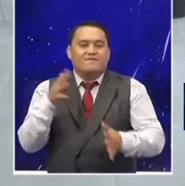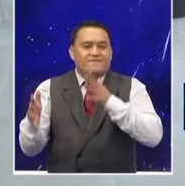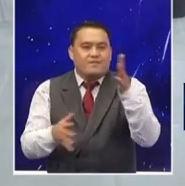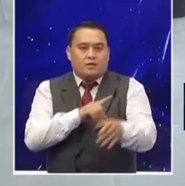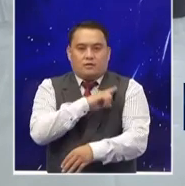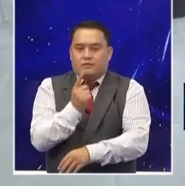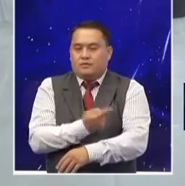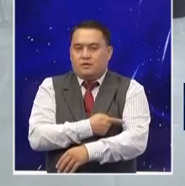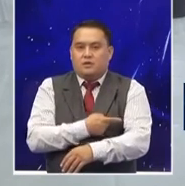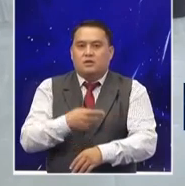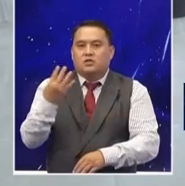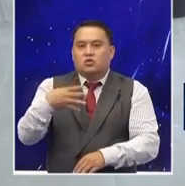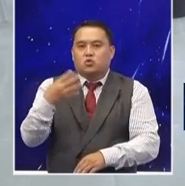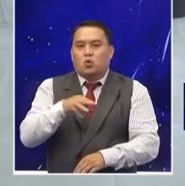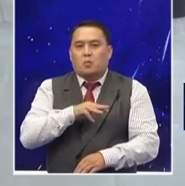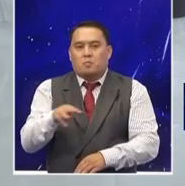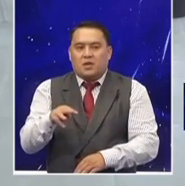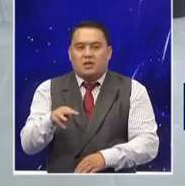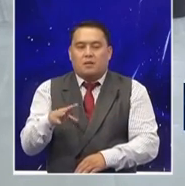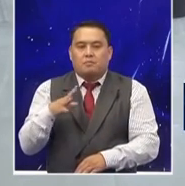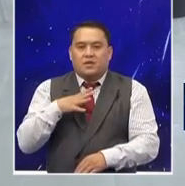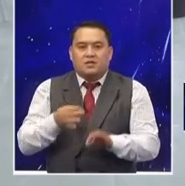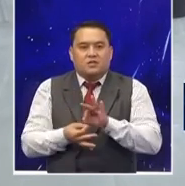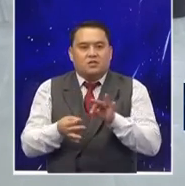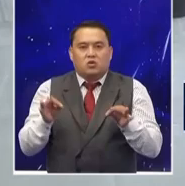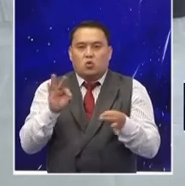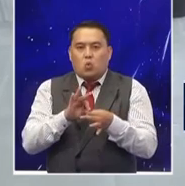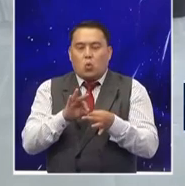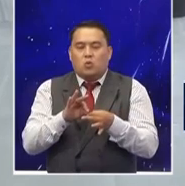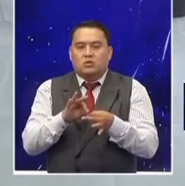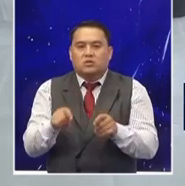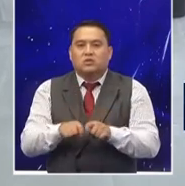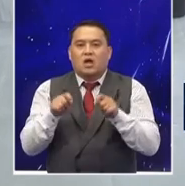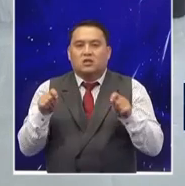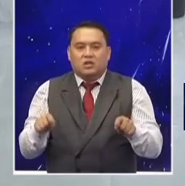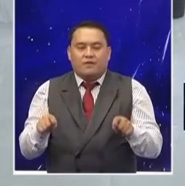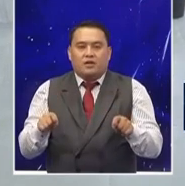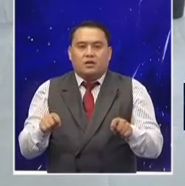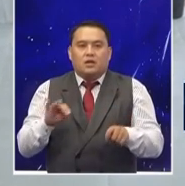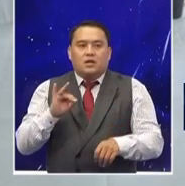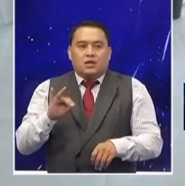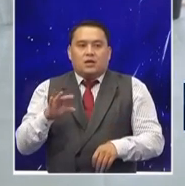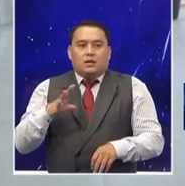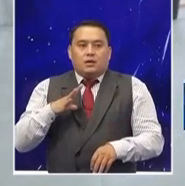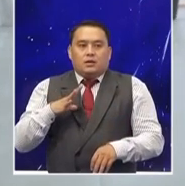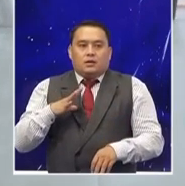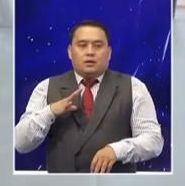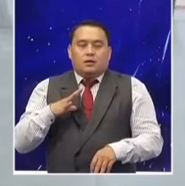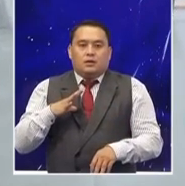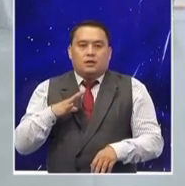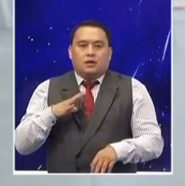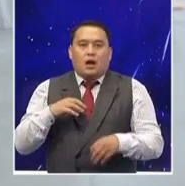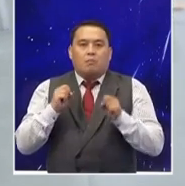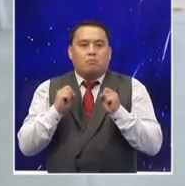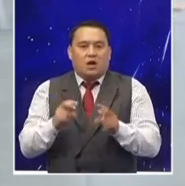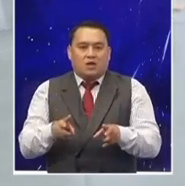40 метров и монолитная часть было трудно его они как бы создавали парус и было как бы для жизни